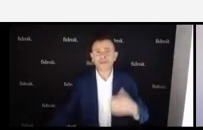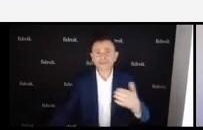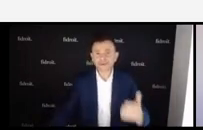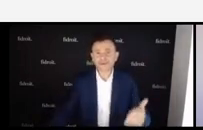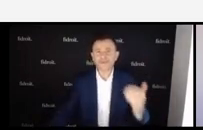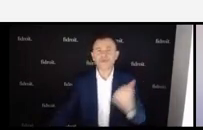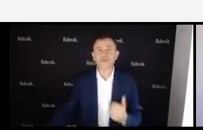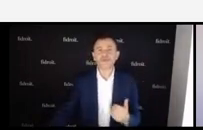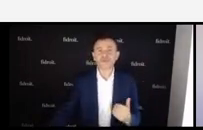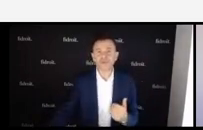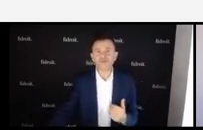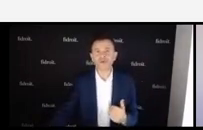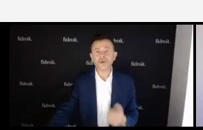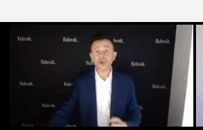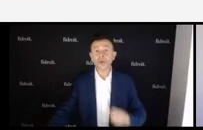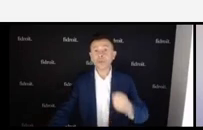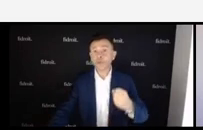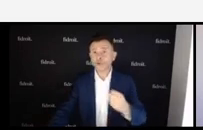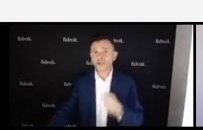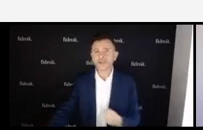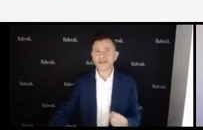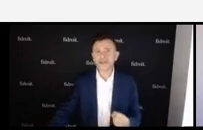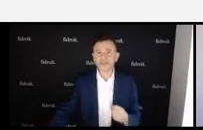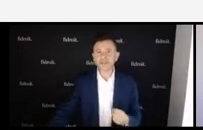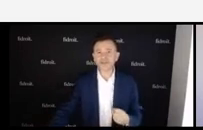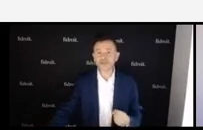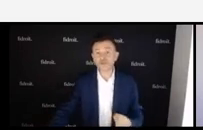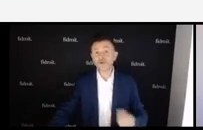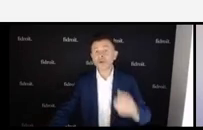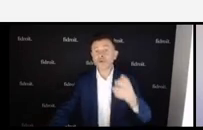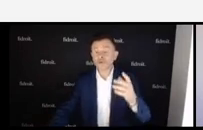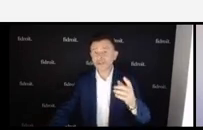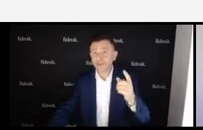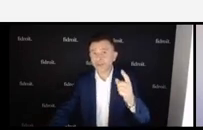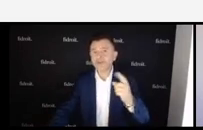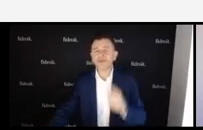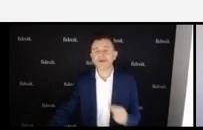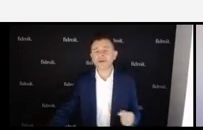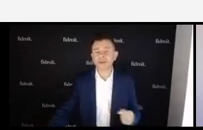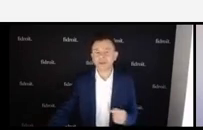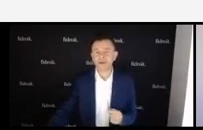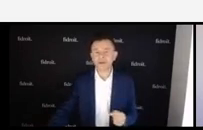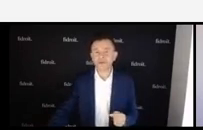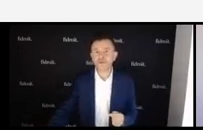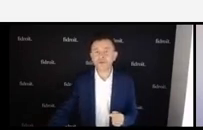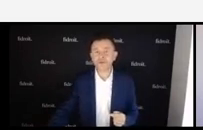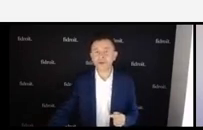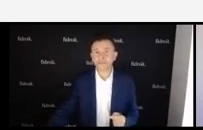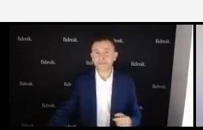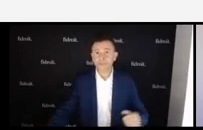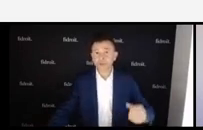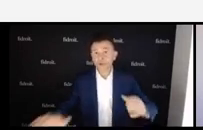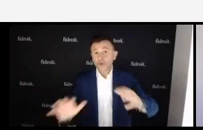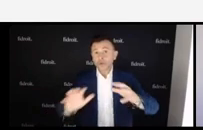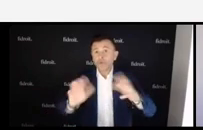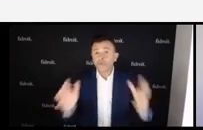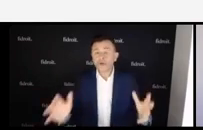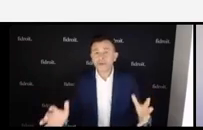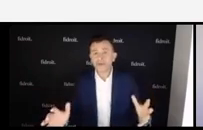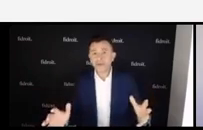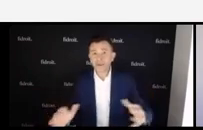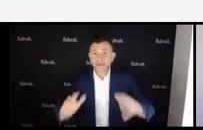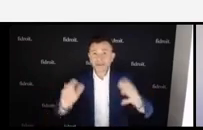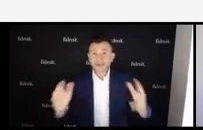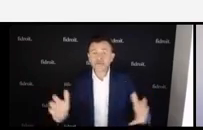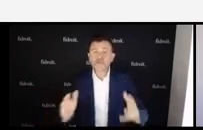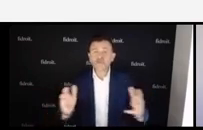rappeler que l'assurance-vie, au moment de son dénouement, peut générer des prélèvements sociaux, ce qui n'est pas le cas du PER. Vous le